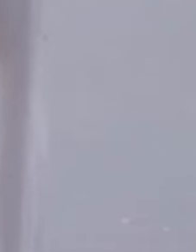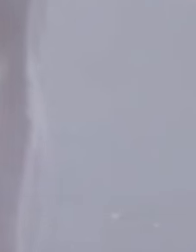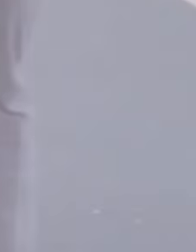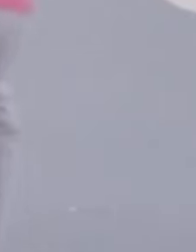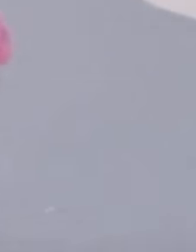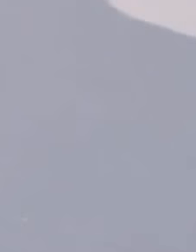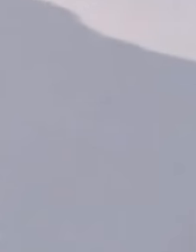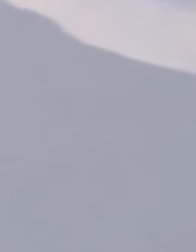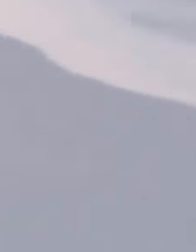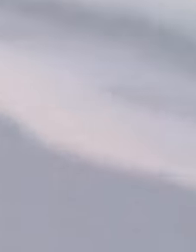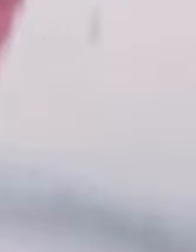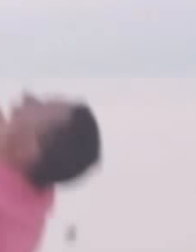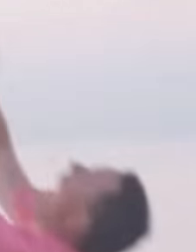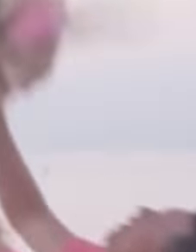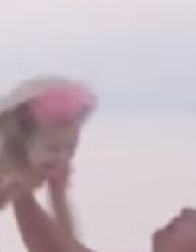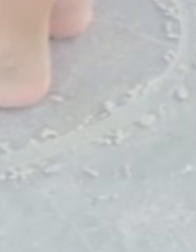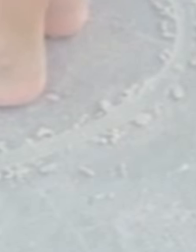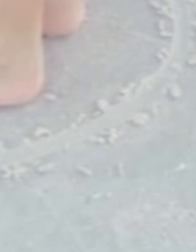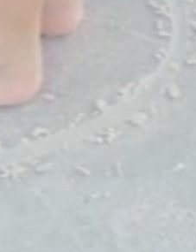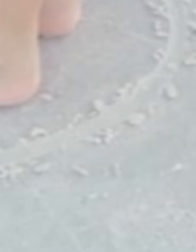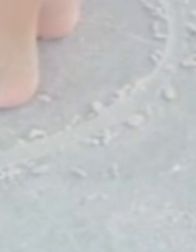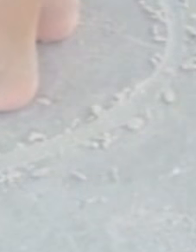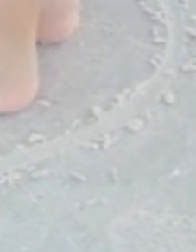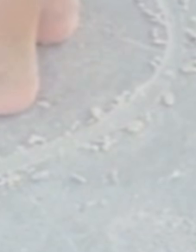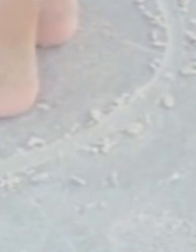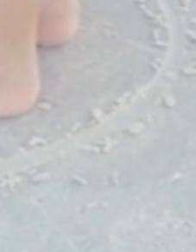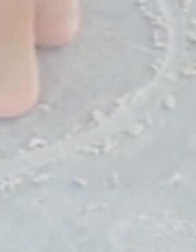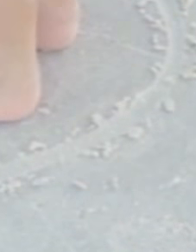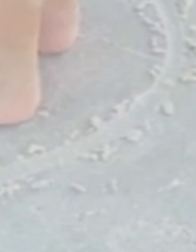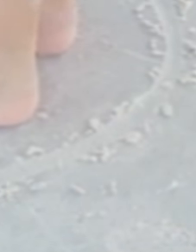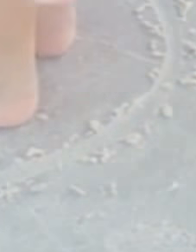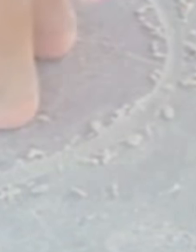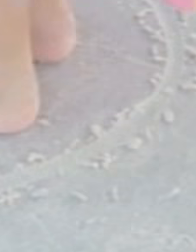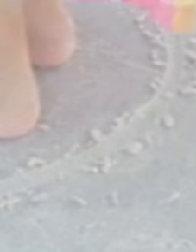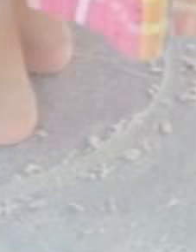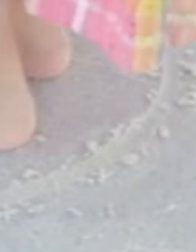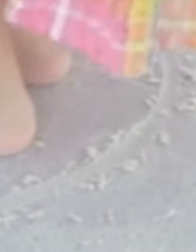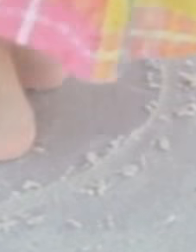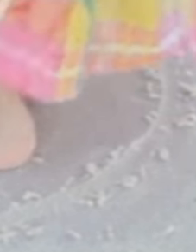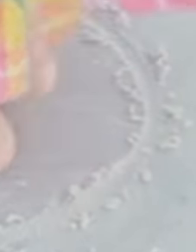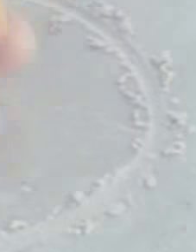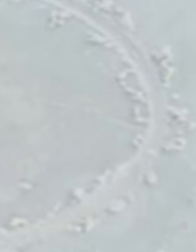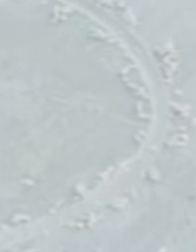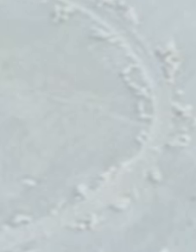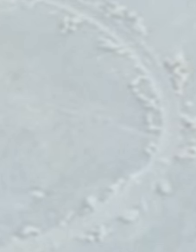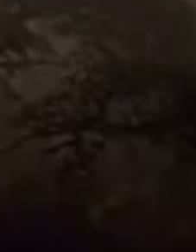거를 하나님이 하세요. 그리고 하나님이 여러분을 정말